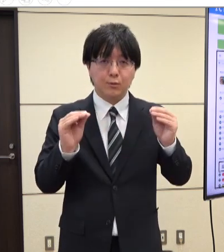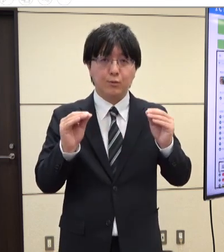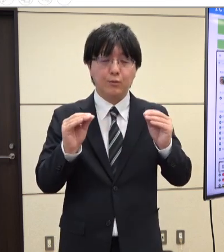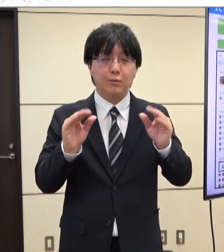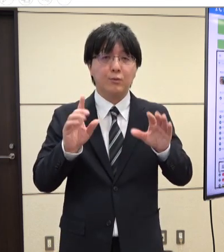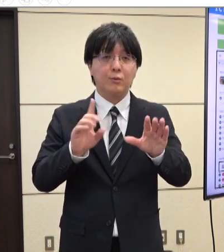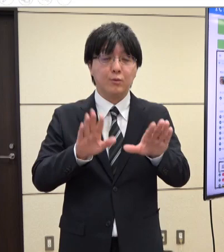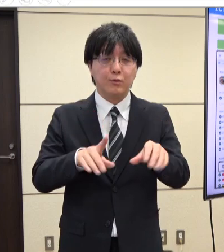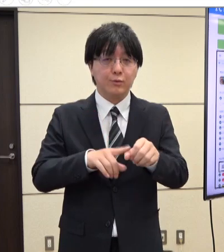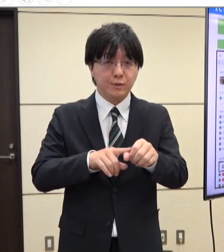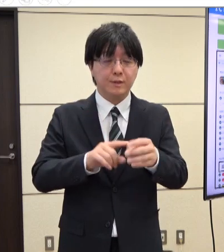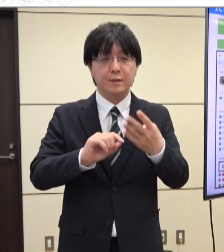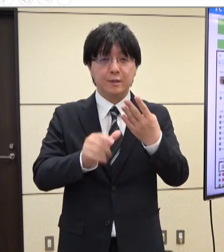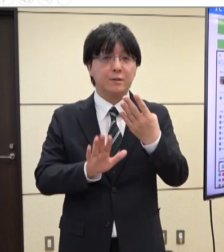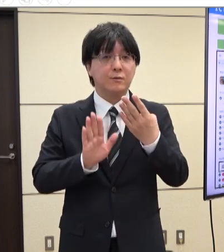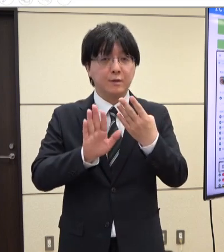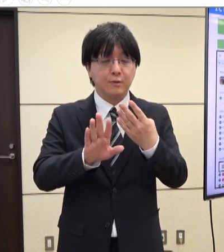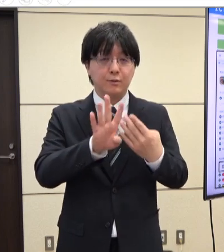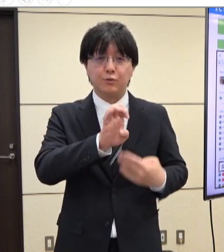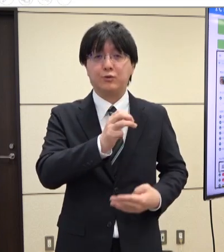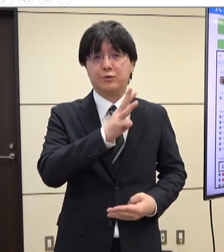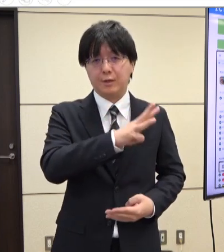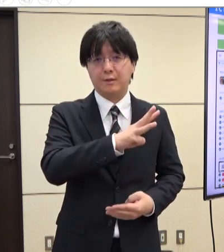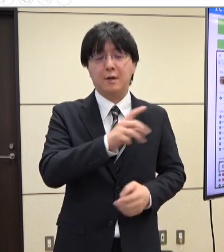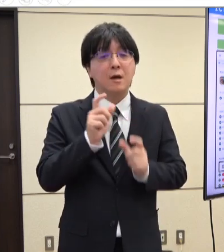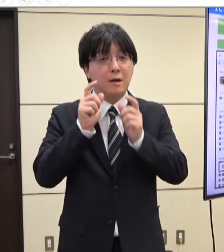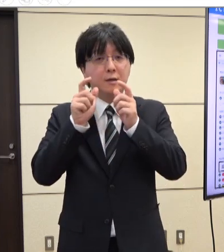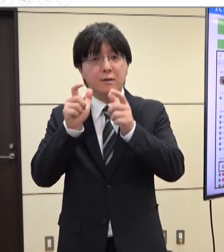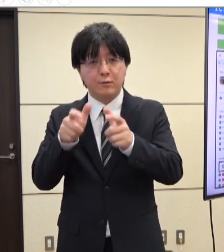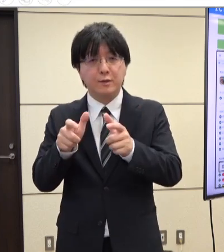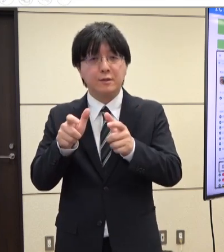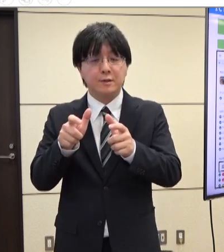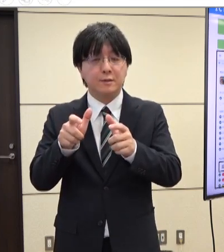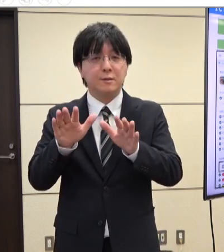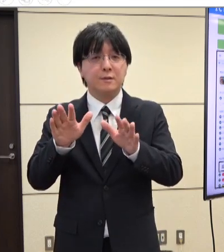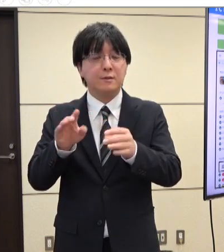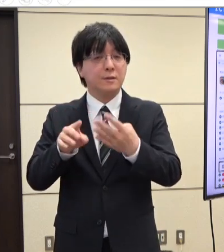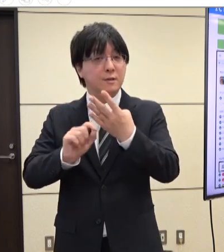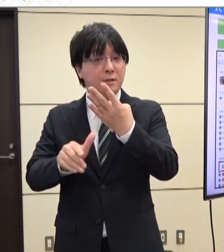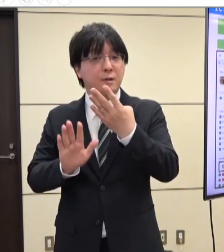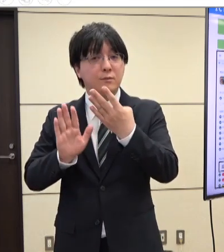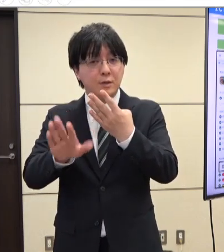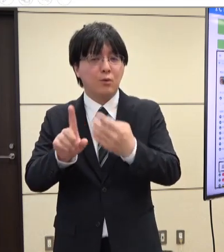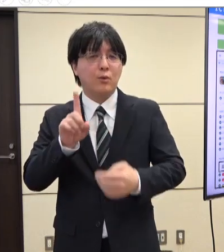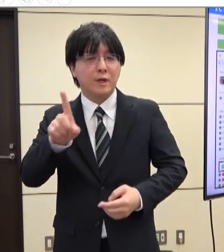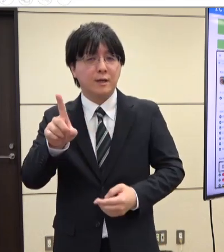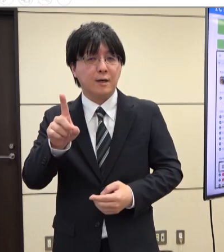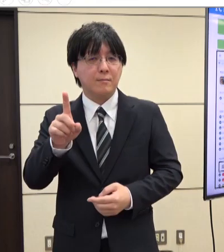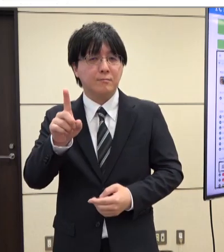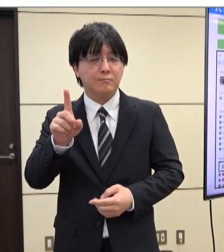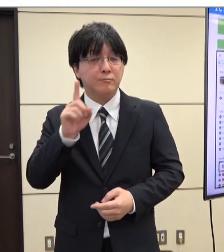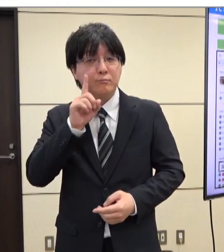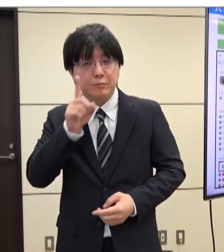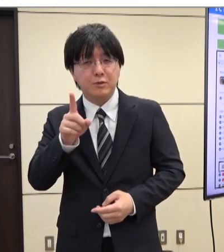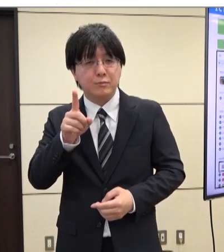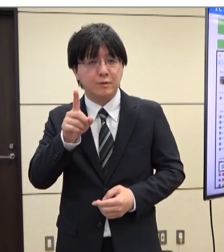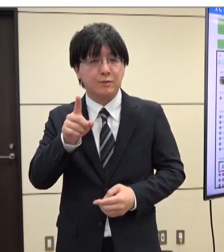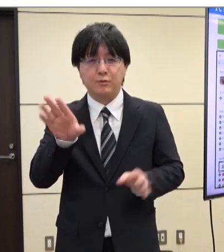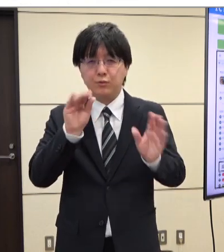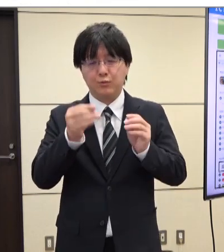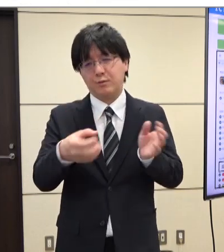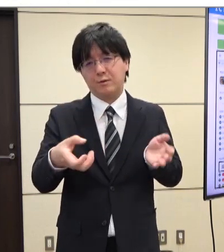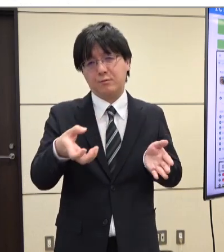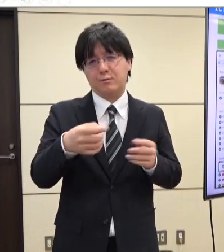月以降の43件、それからイノシシは今年の4月以降の1件というのを今入力してありますけれども